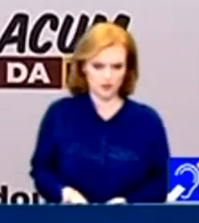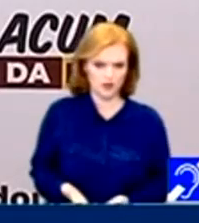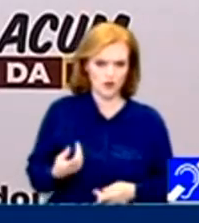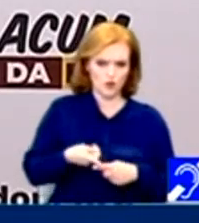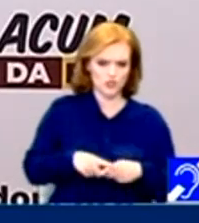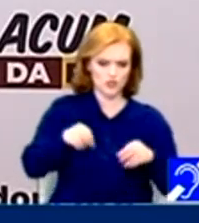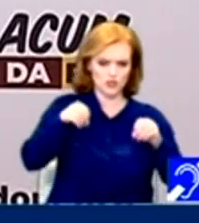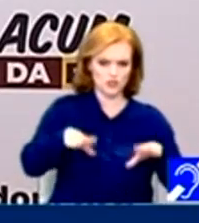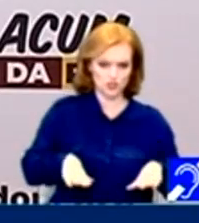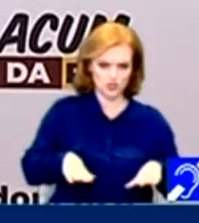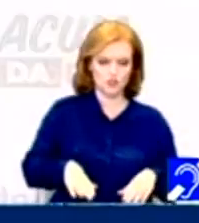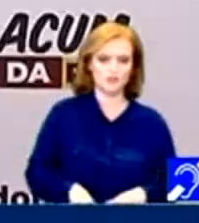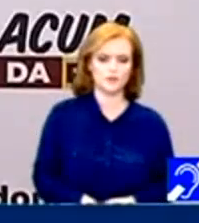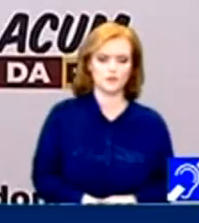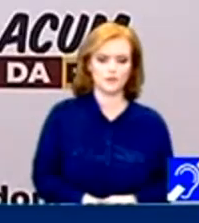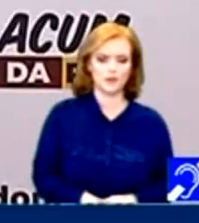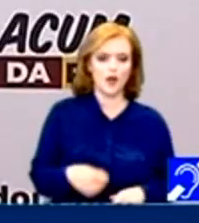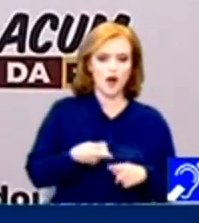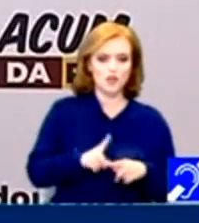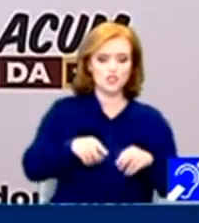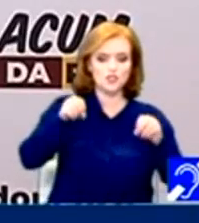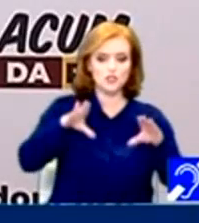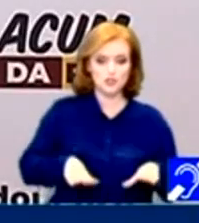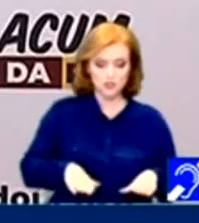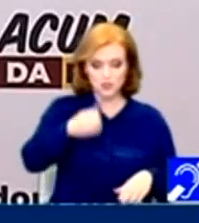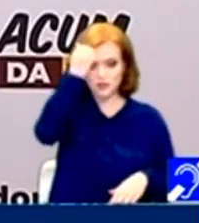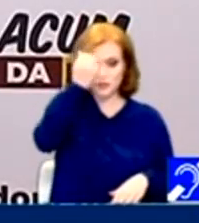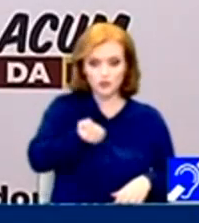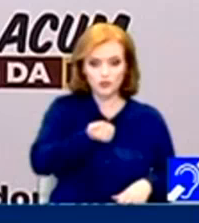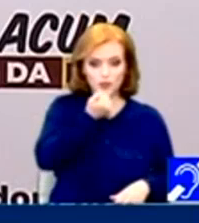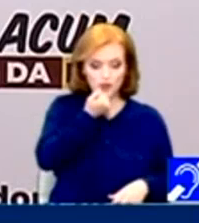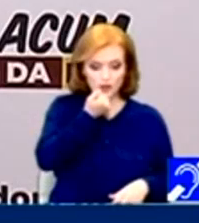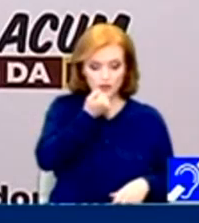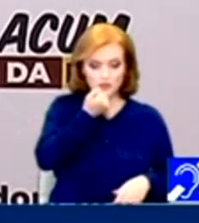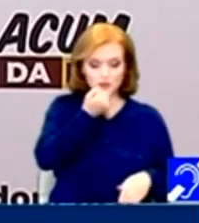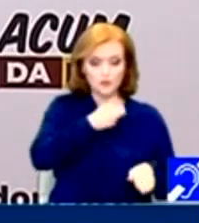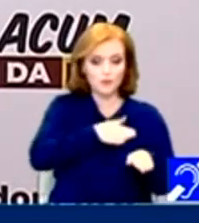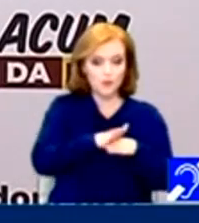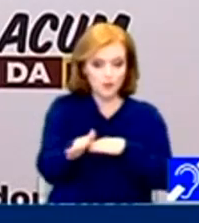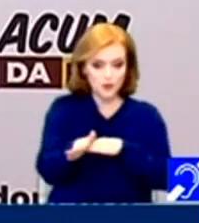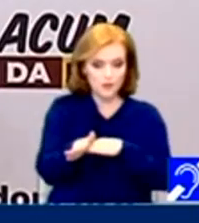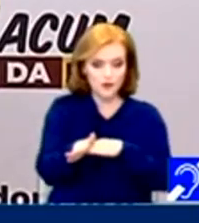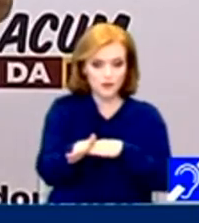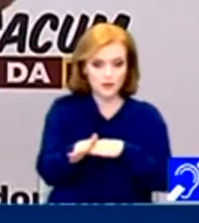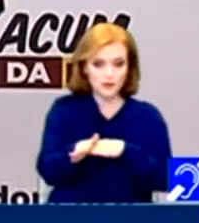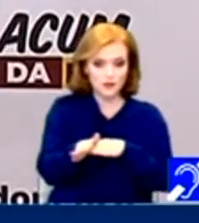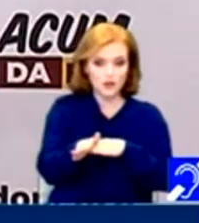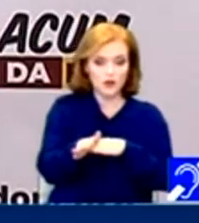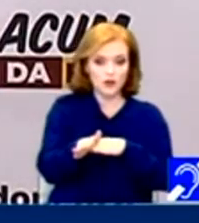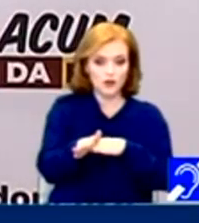cu această decizie. Această decizie se datorează în deplinătatea ei